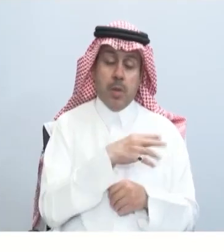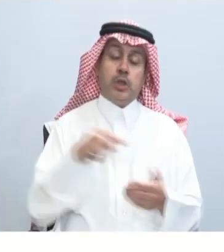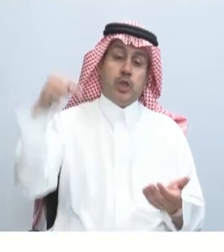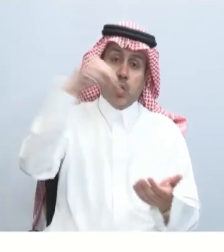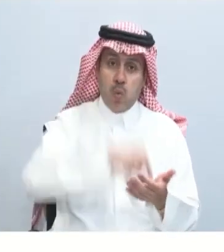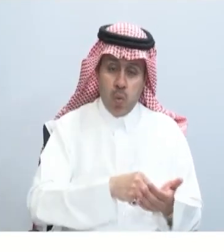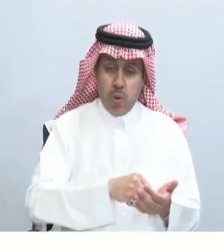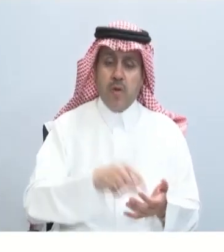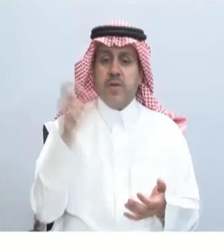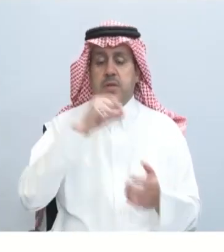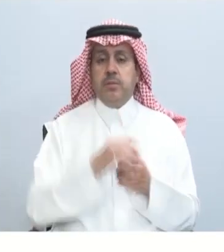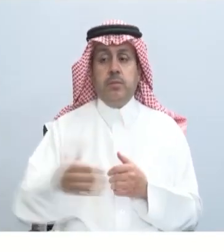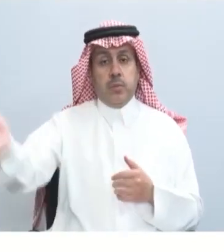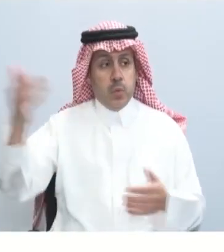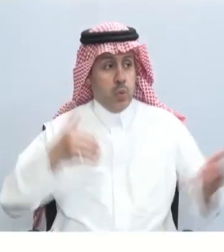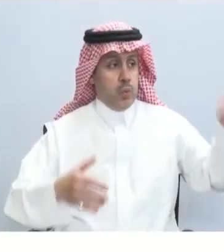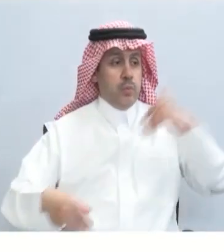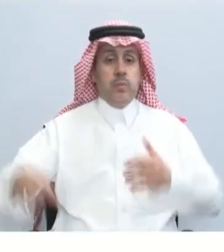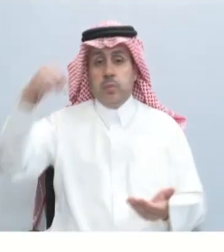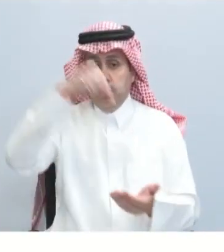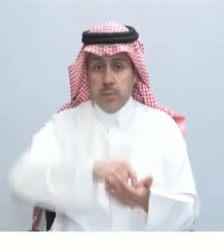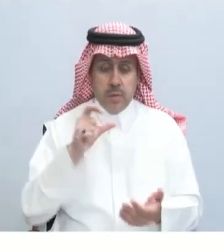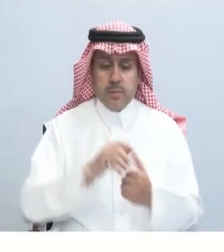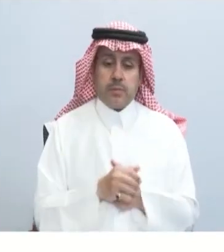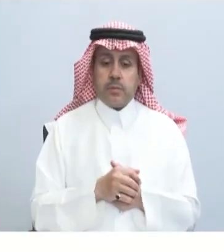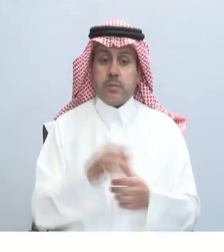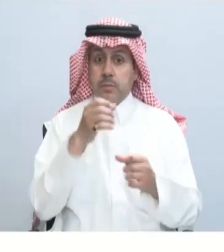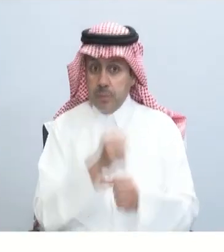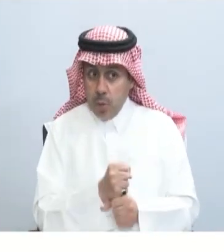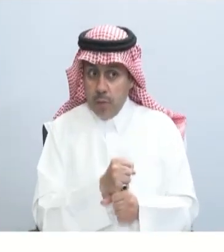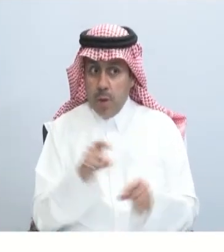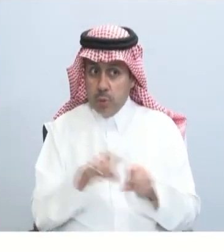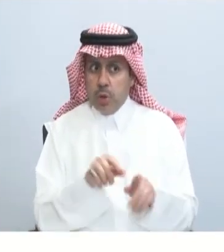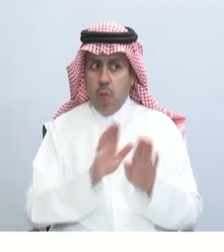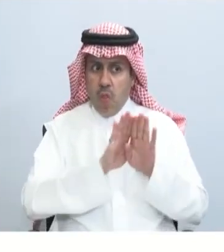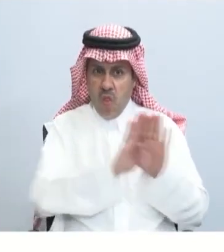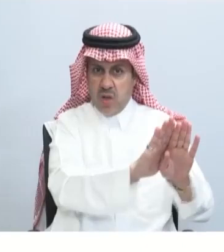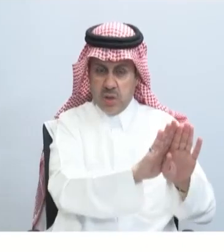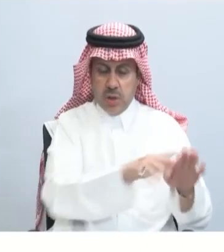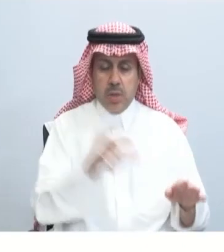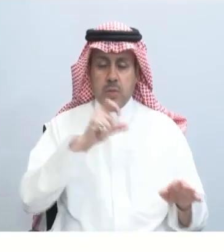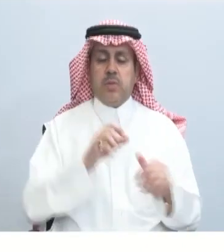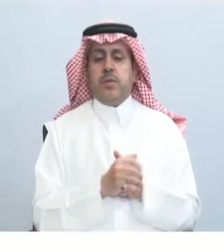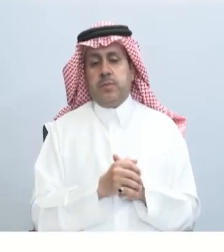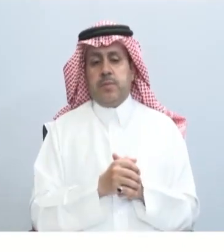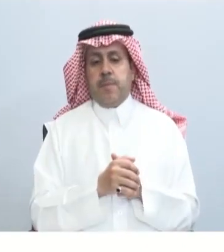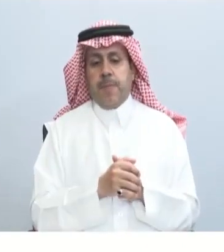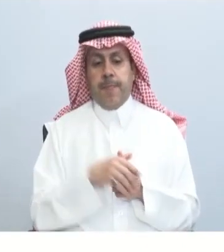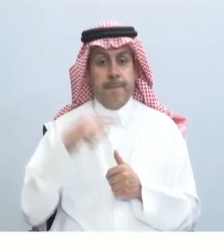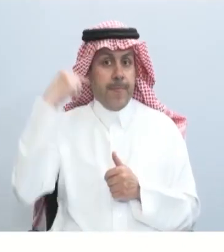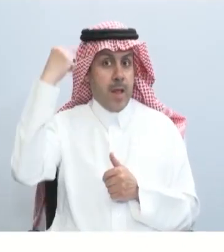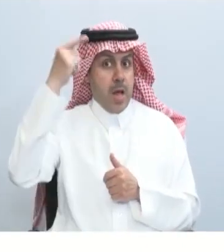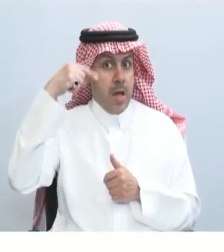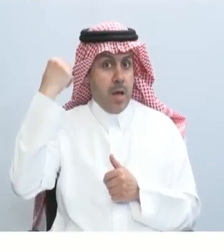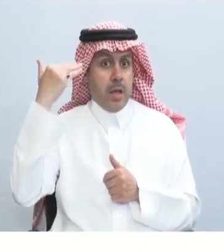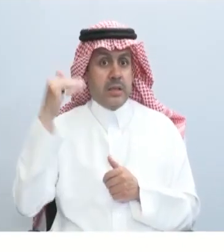في الاسلام وقف الاعداء المشركون ضد المسلمين خططوا